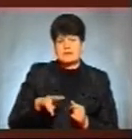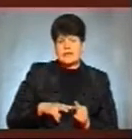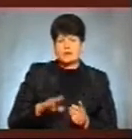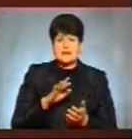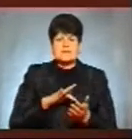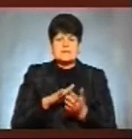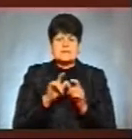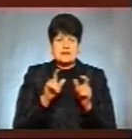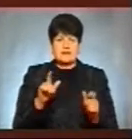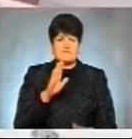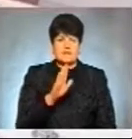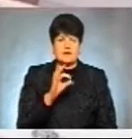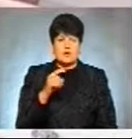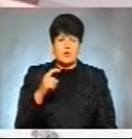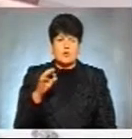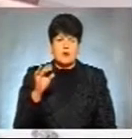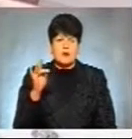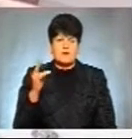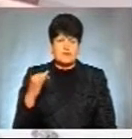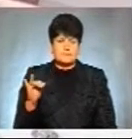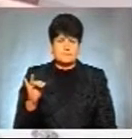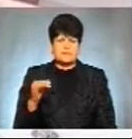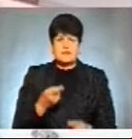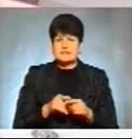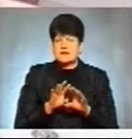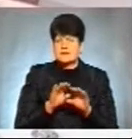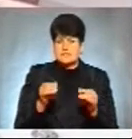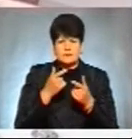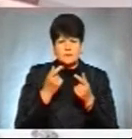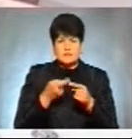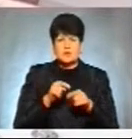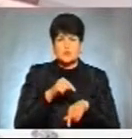центру Віталій Хоркавий. Це вся інформація на